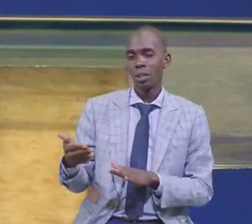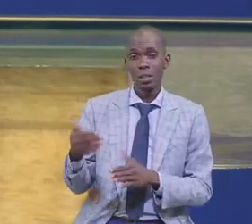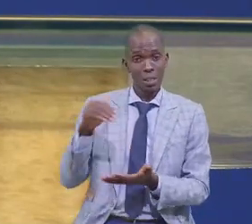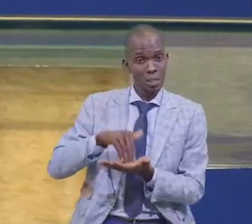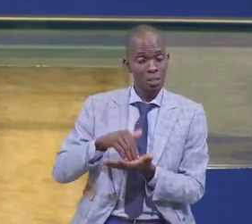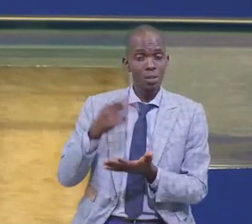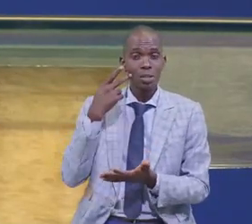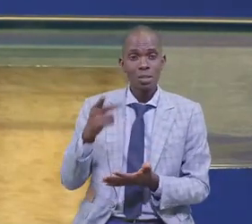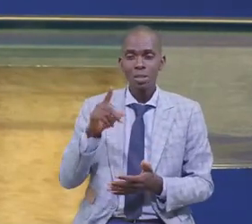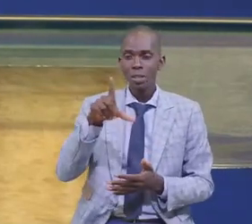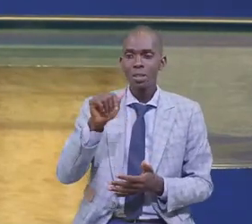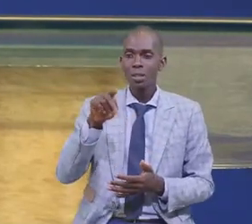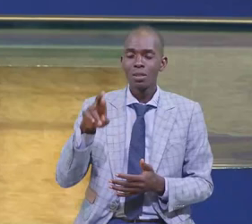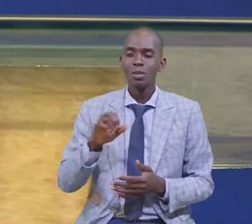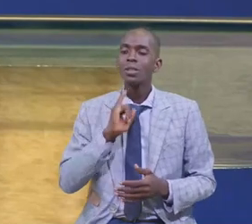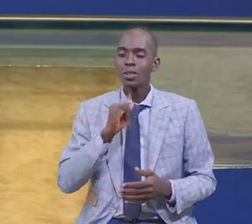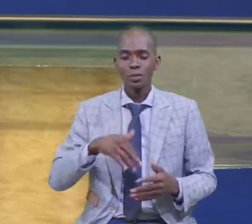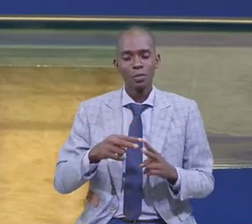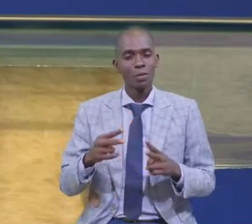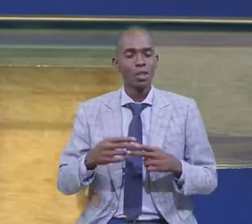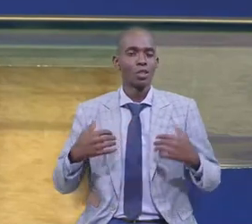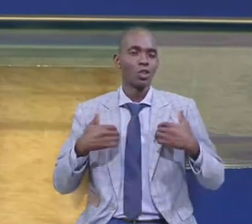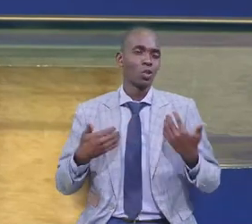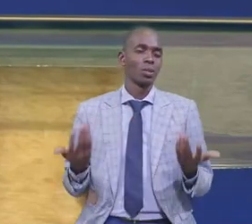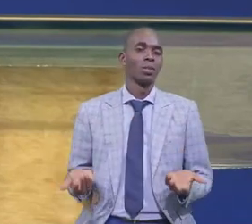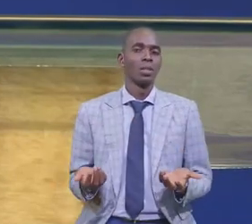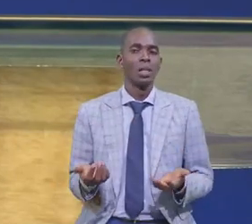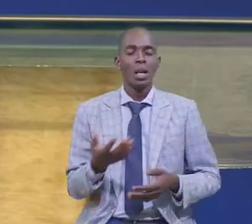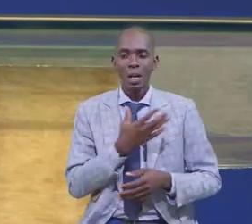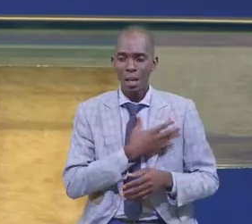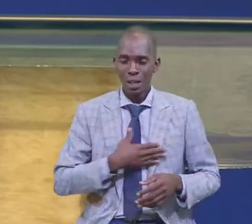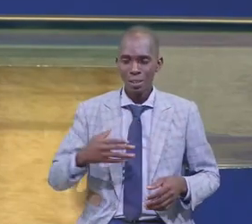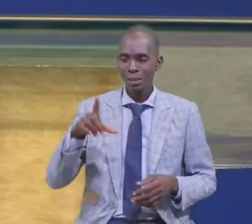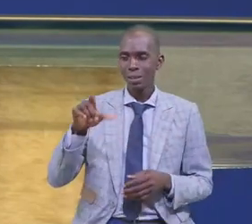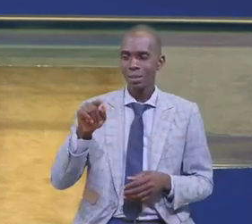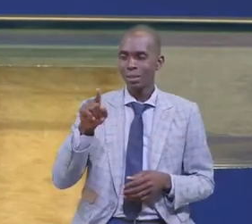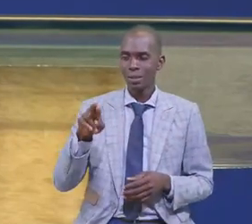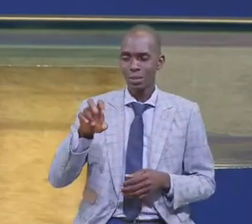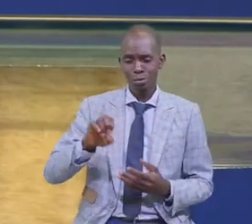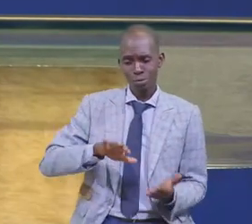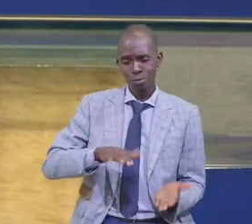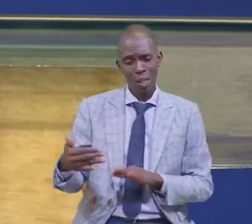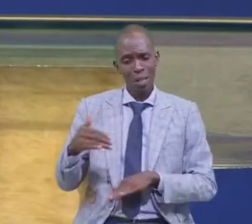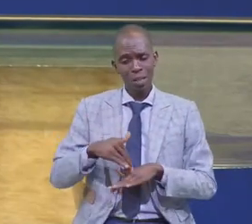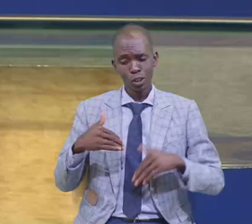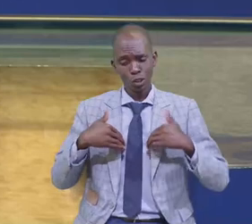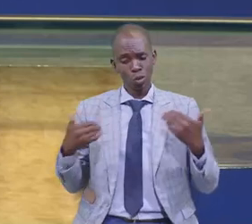c'est la mort prématurée. Les sœurs sont encore vivantes. Et Lazare était mort comme